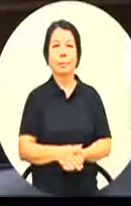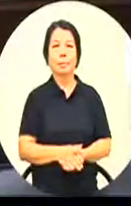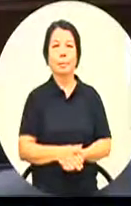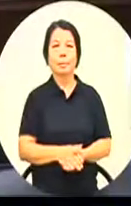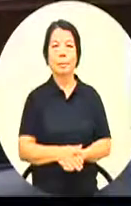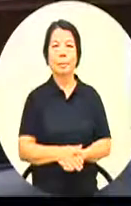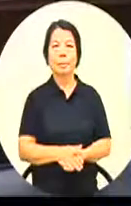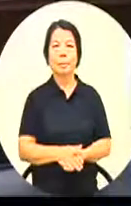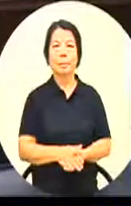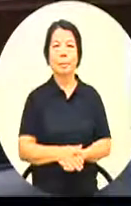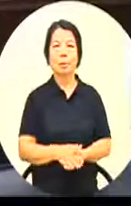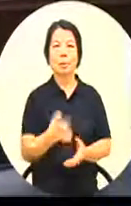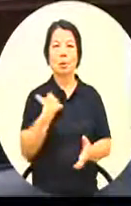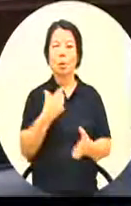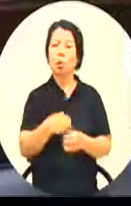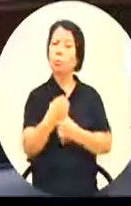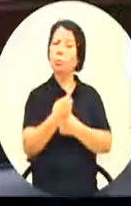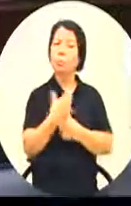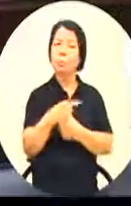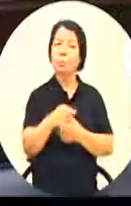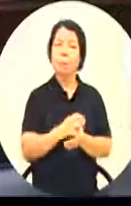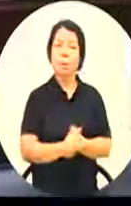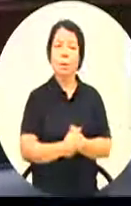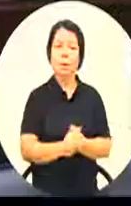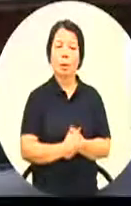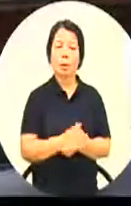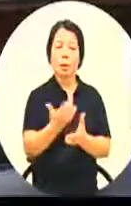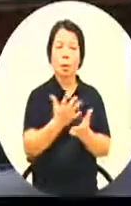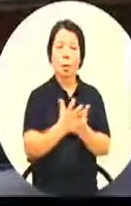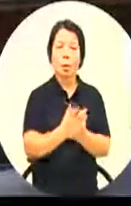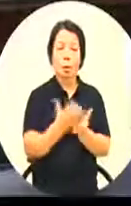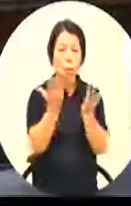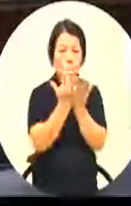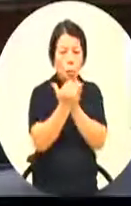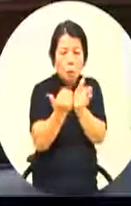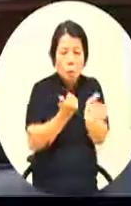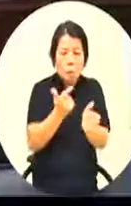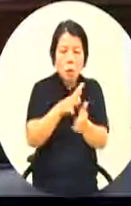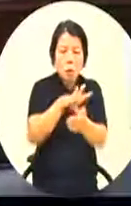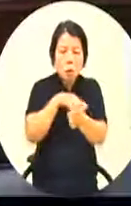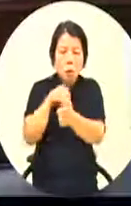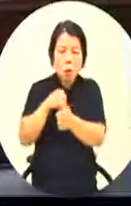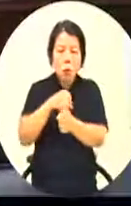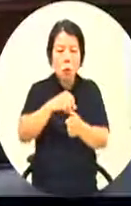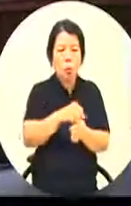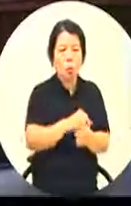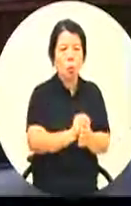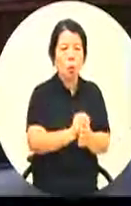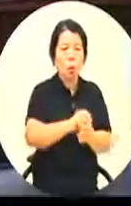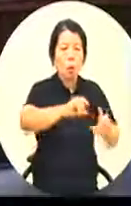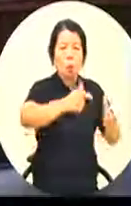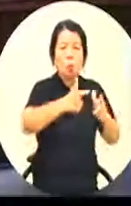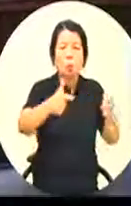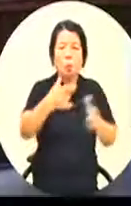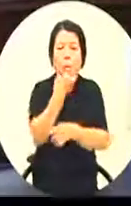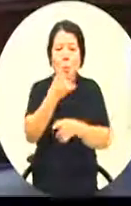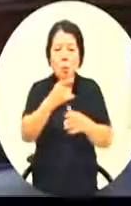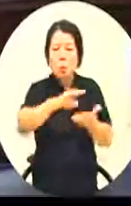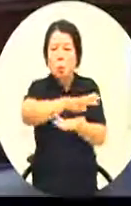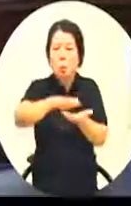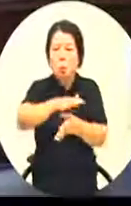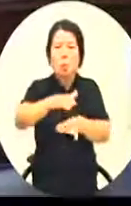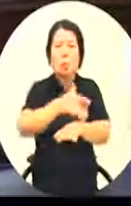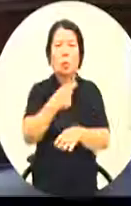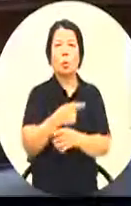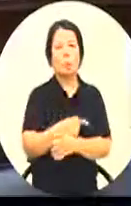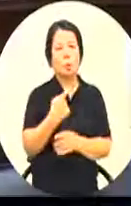坦白讲，没有不能说服我说学英语学英文会有混淆母语或国语或英语这个文法或等等的这个状况啊，这个我没有，至